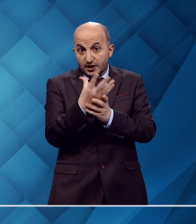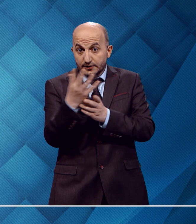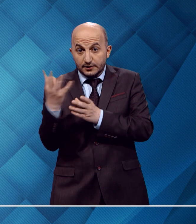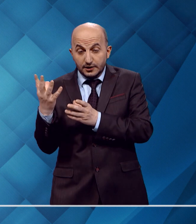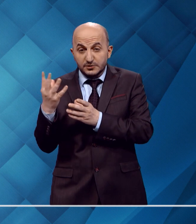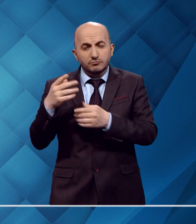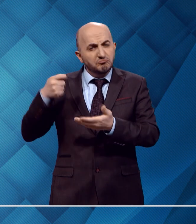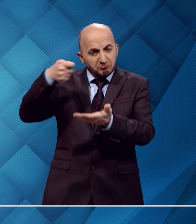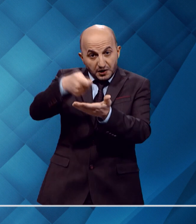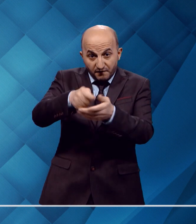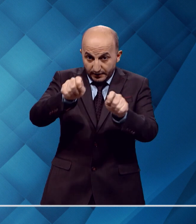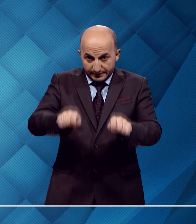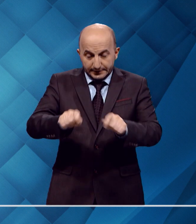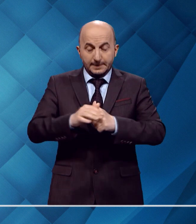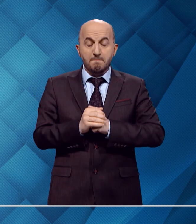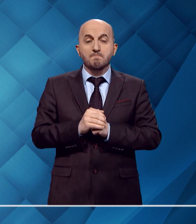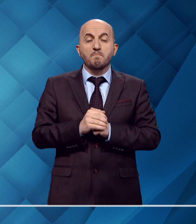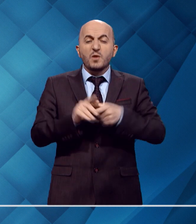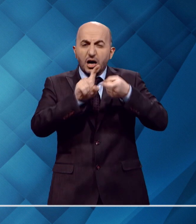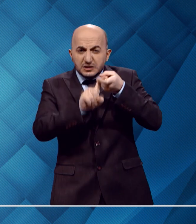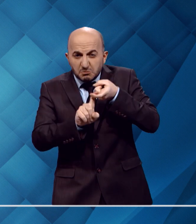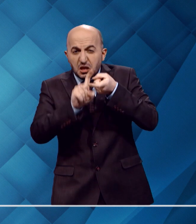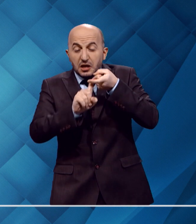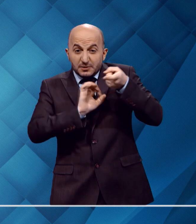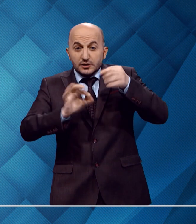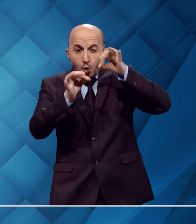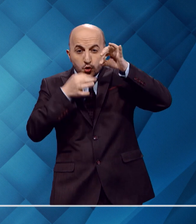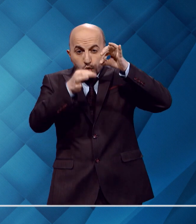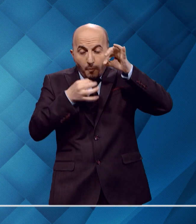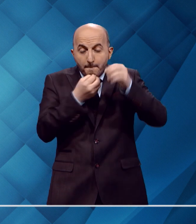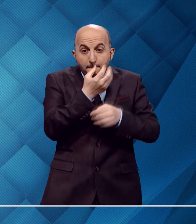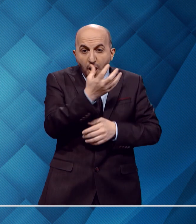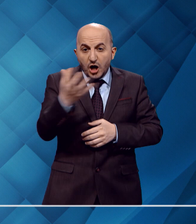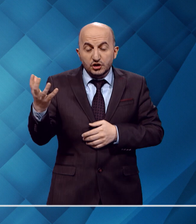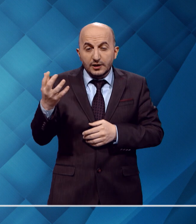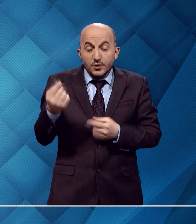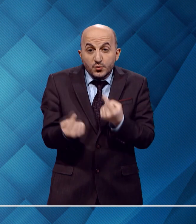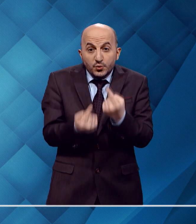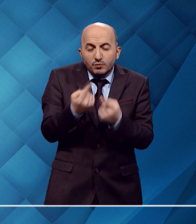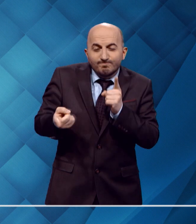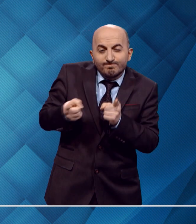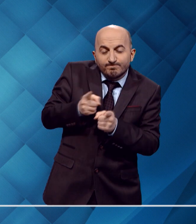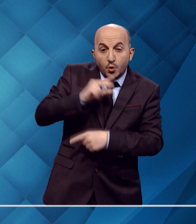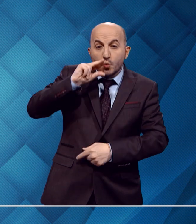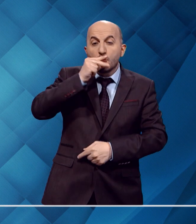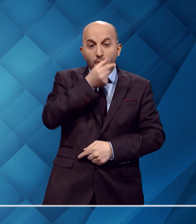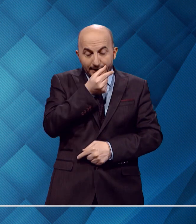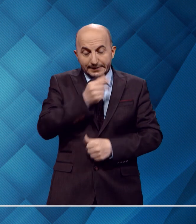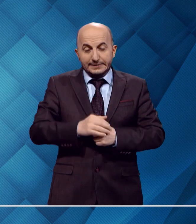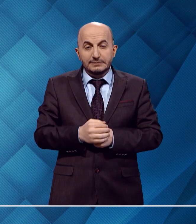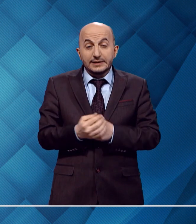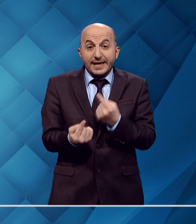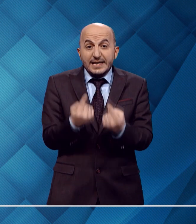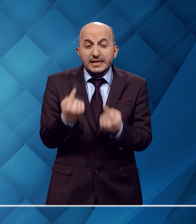size çıkardıklarımızdan infak edin. Asmalı ve asmasız üzüm bahçeleri, ürünleri çeşit çeşit